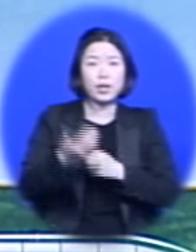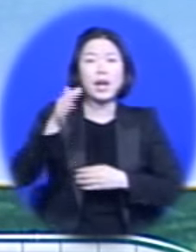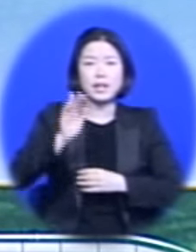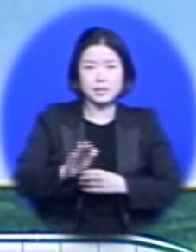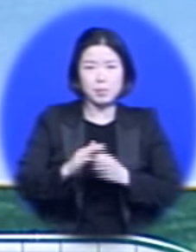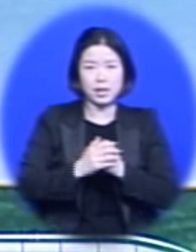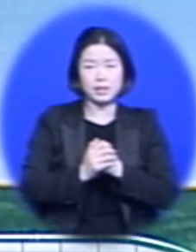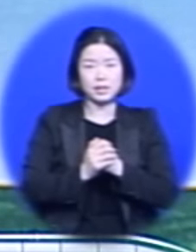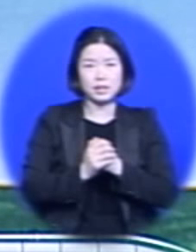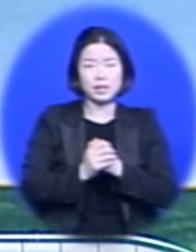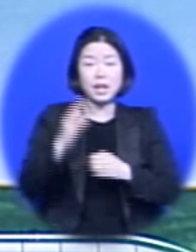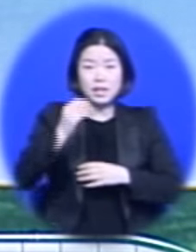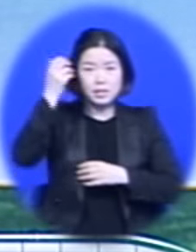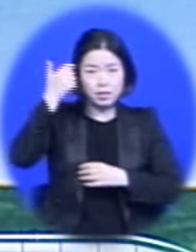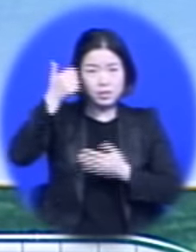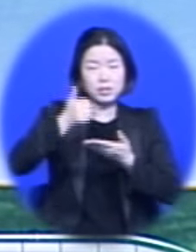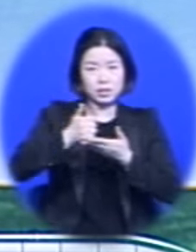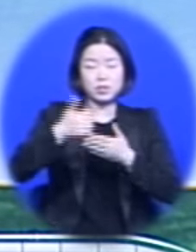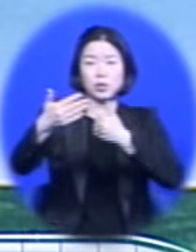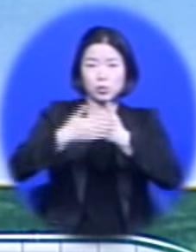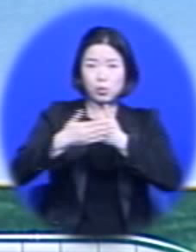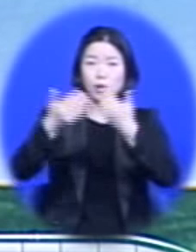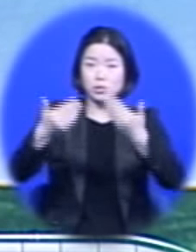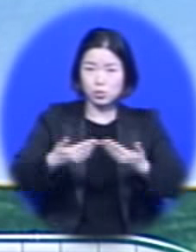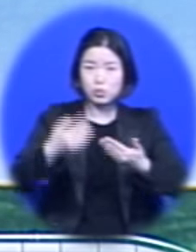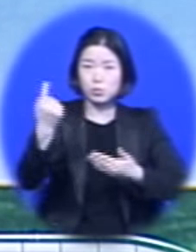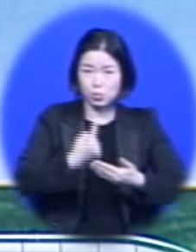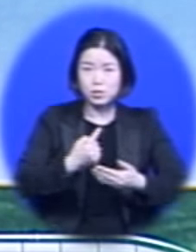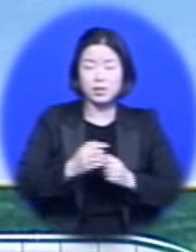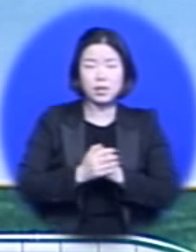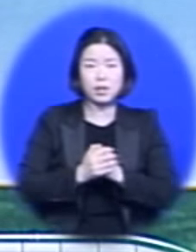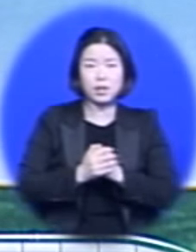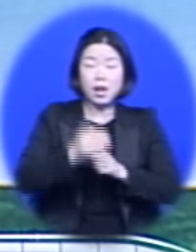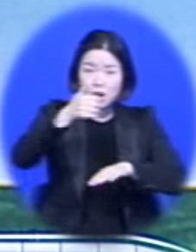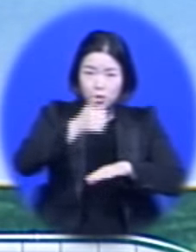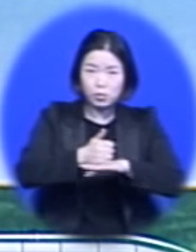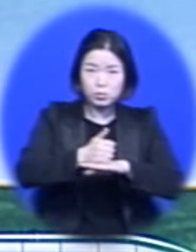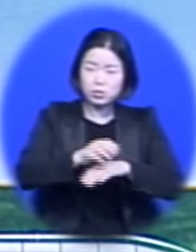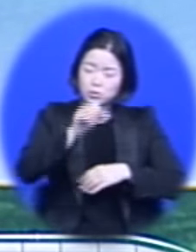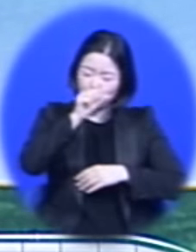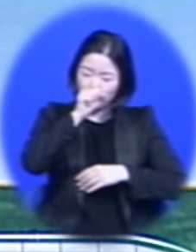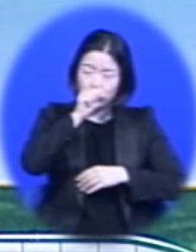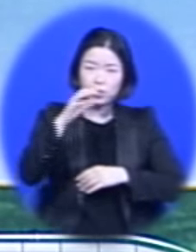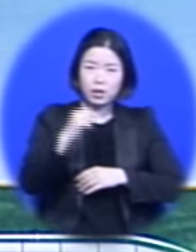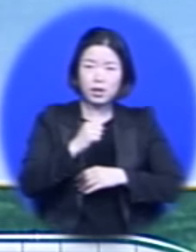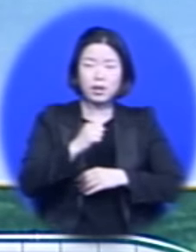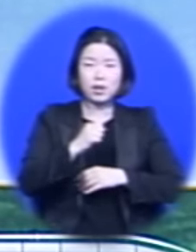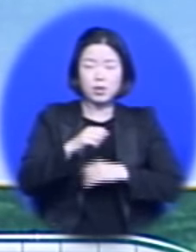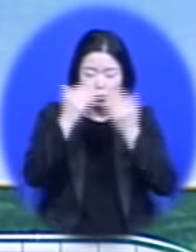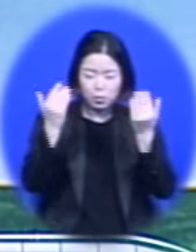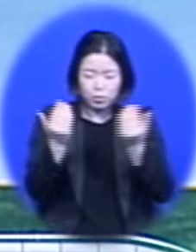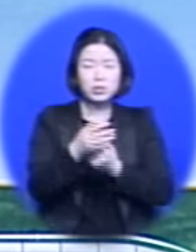그런데 성령께서 도와주시려고 오셨다는 것. 결국은 선하게, 모든 것이 다